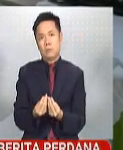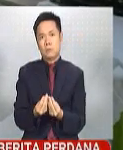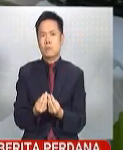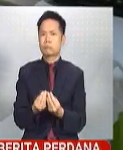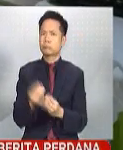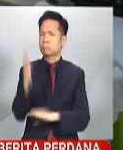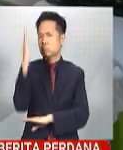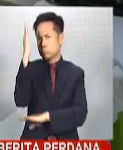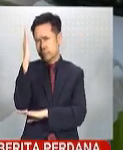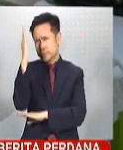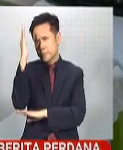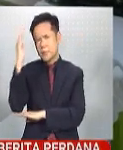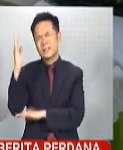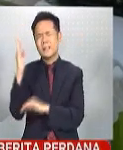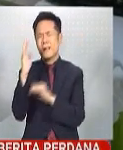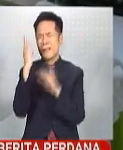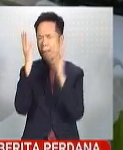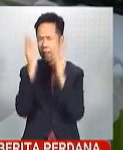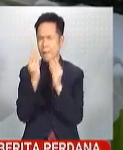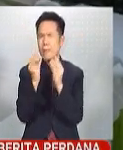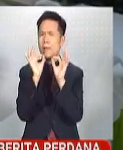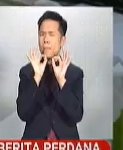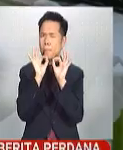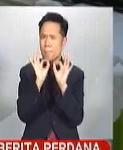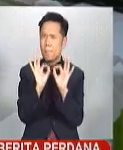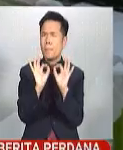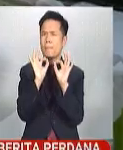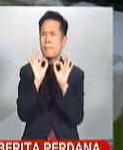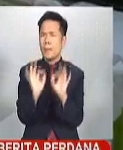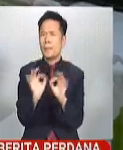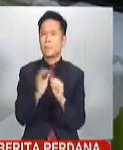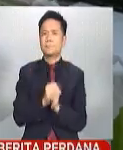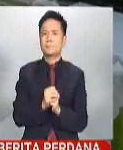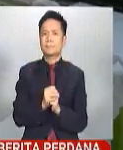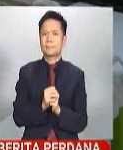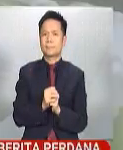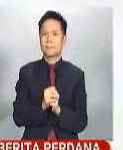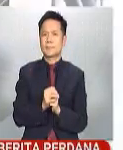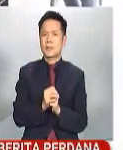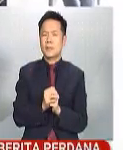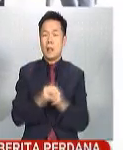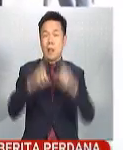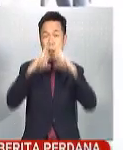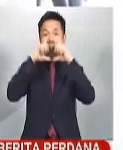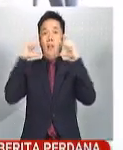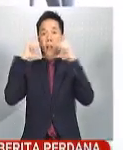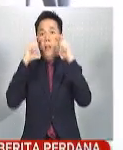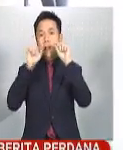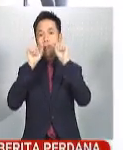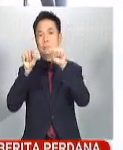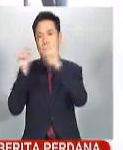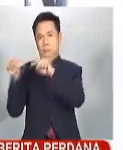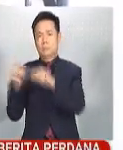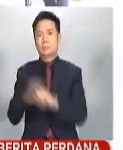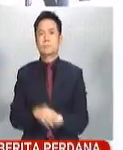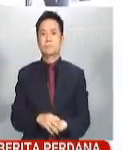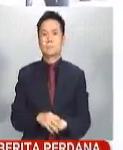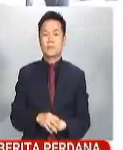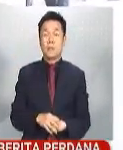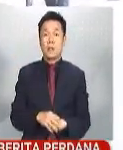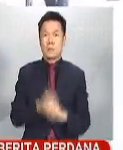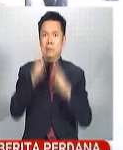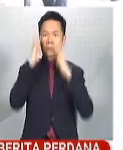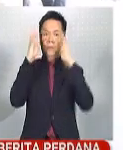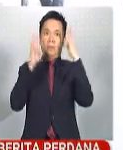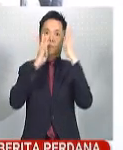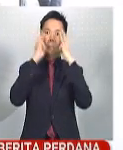hari tu kurang sedikitlah, tapi masih lagi banyak yang datang, banyak pakai mask lah. Oh, efek. Orang pun takut nak